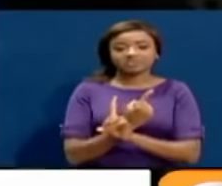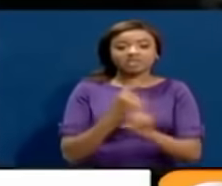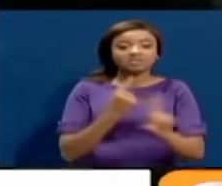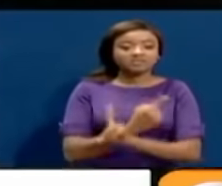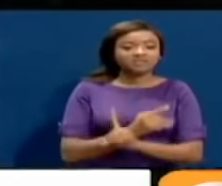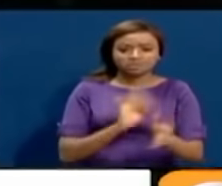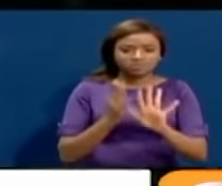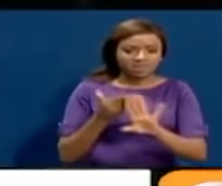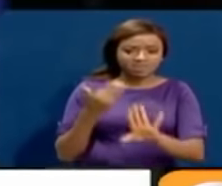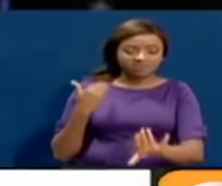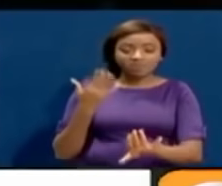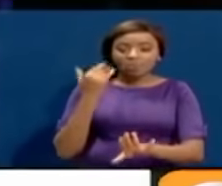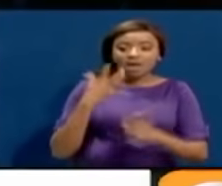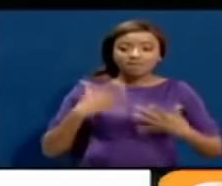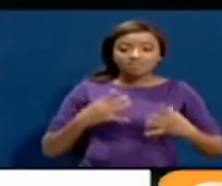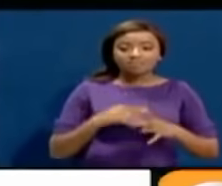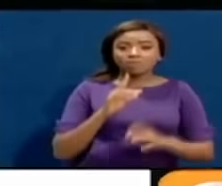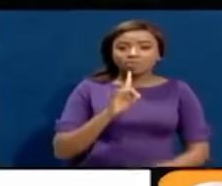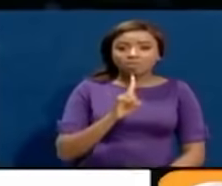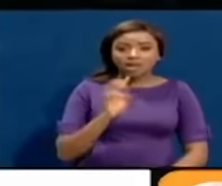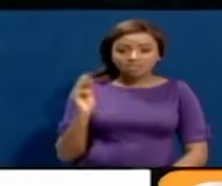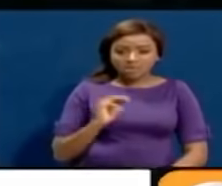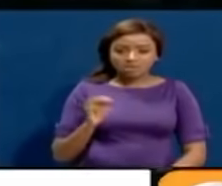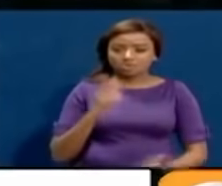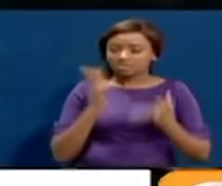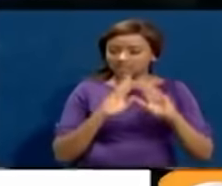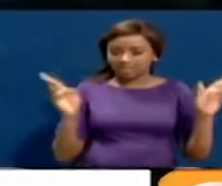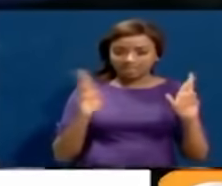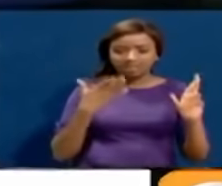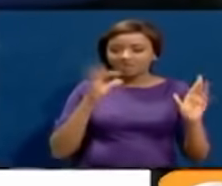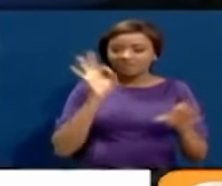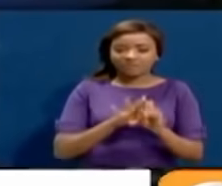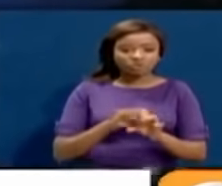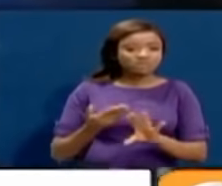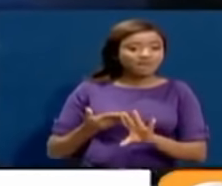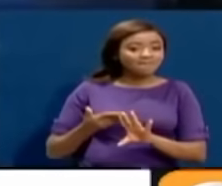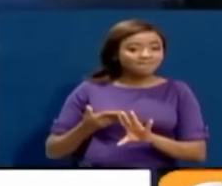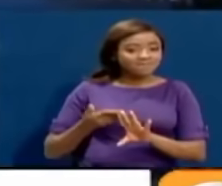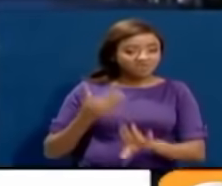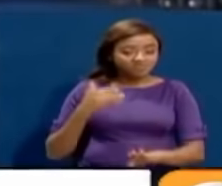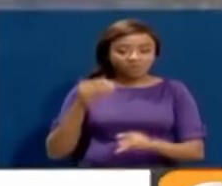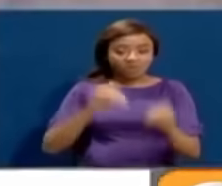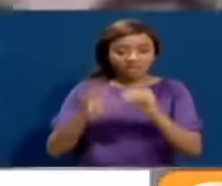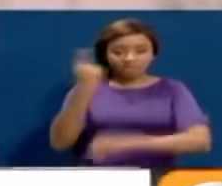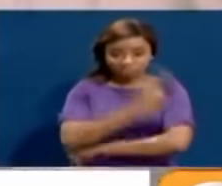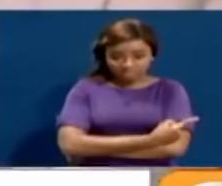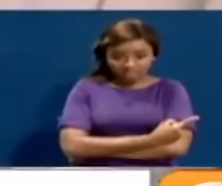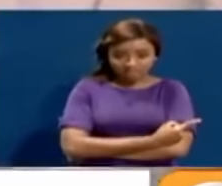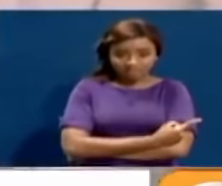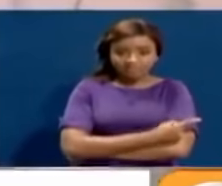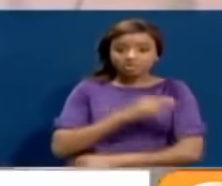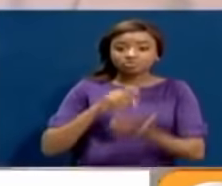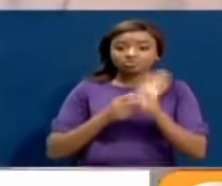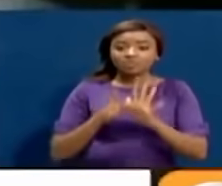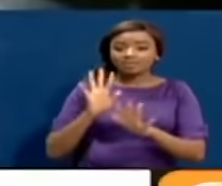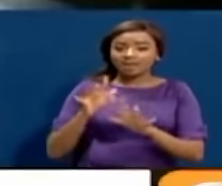chaguzi za hapo awali, ambapo wapiga kura milioni 100 walikuwa tayari wamepiga kura kabla ya siku ya uchaguzi. Ugumu